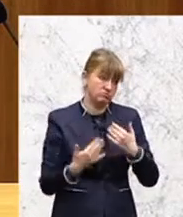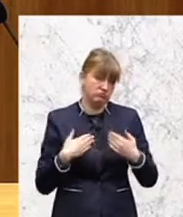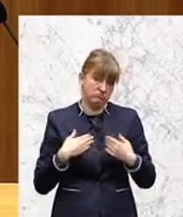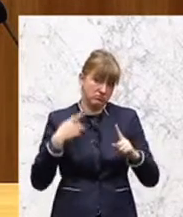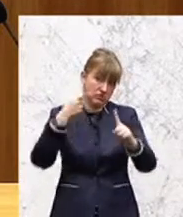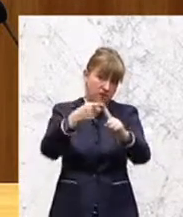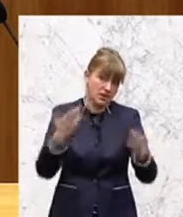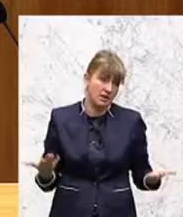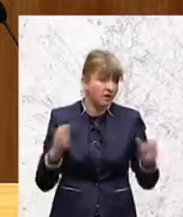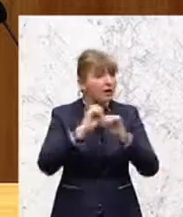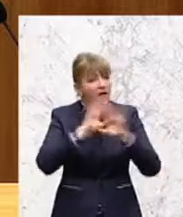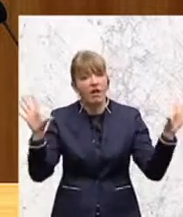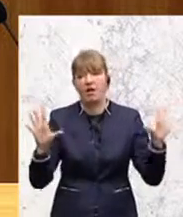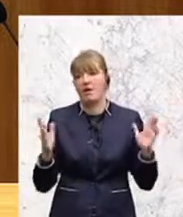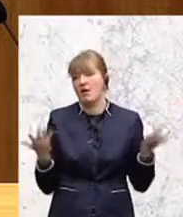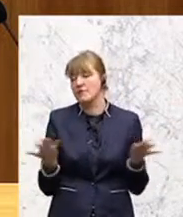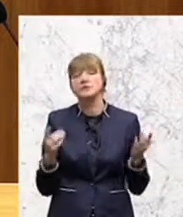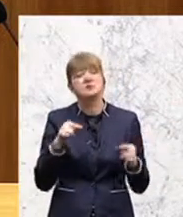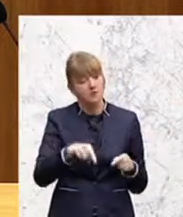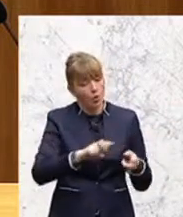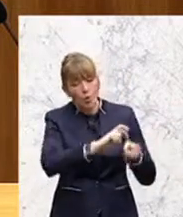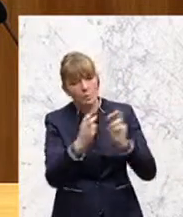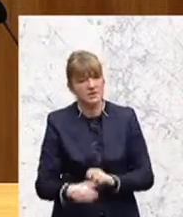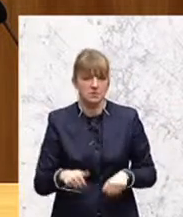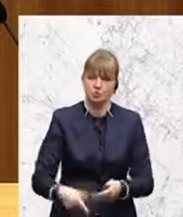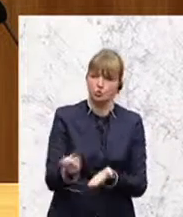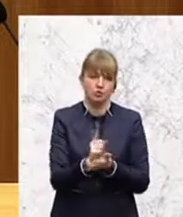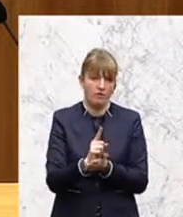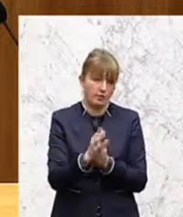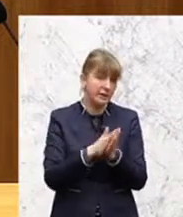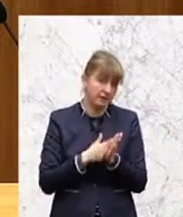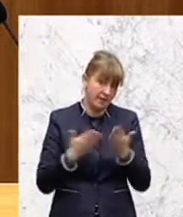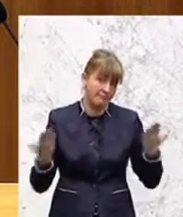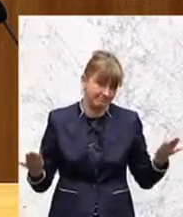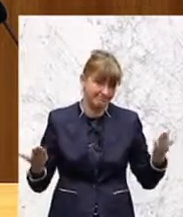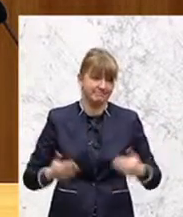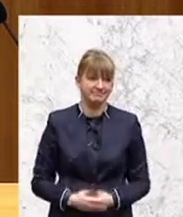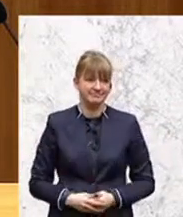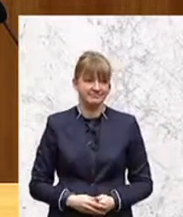Eines ist aber klar, wir müssen sofort mit dieser Umsetzung beginnen.